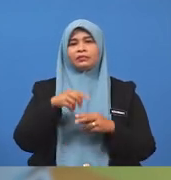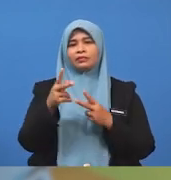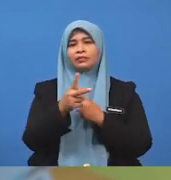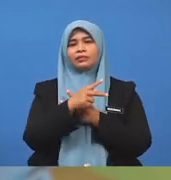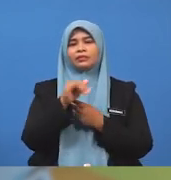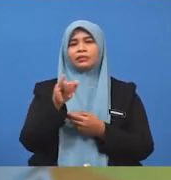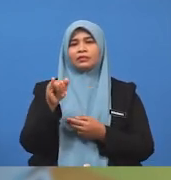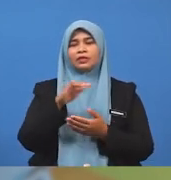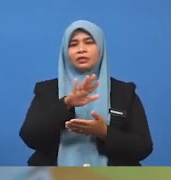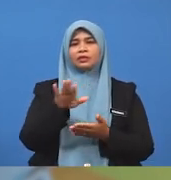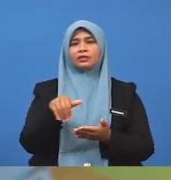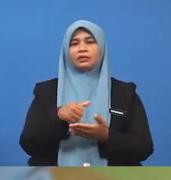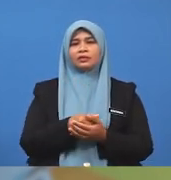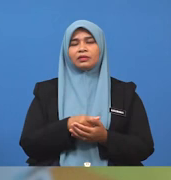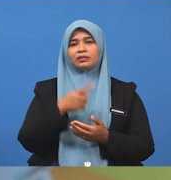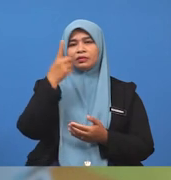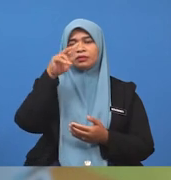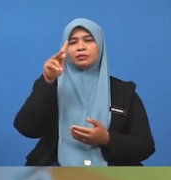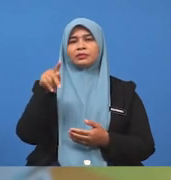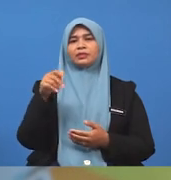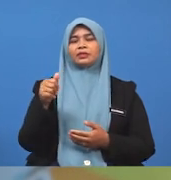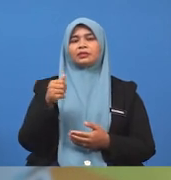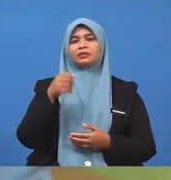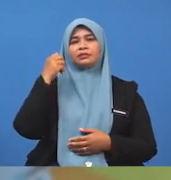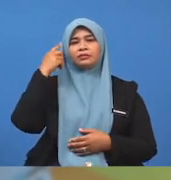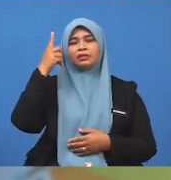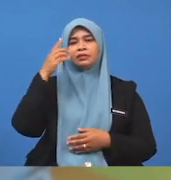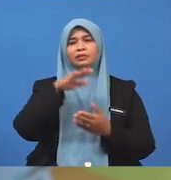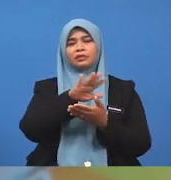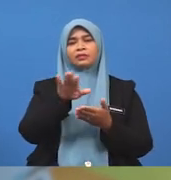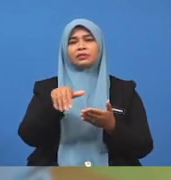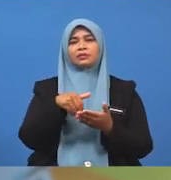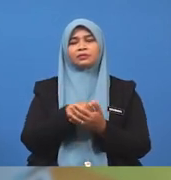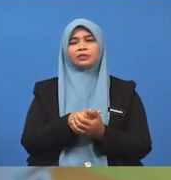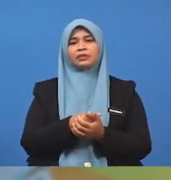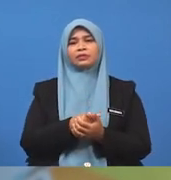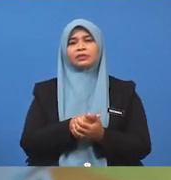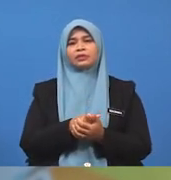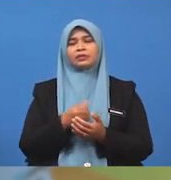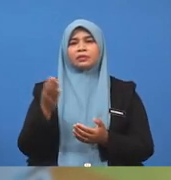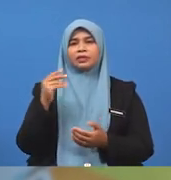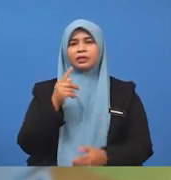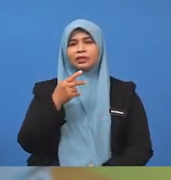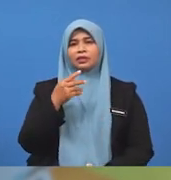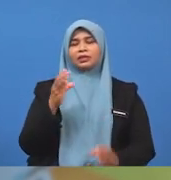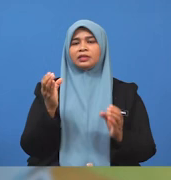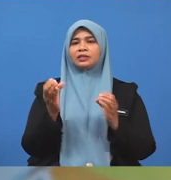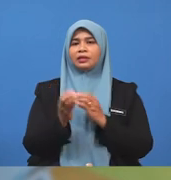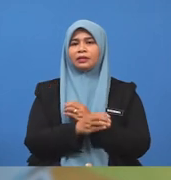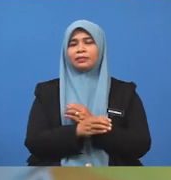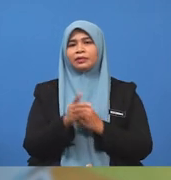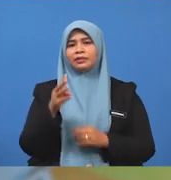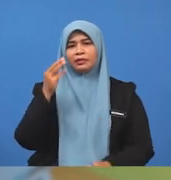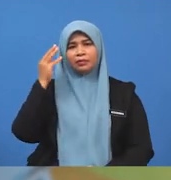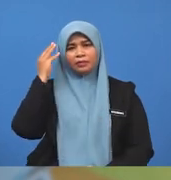memastikan anda memahami keseluruhan topik yang kita pelajari hari ini Mari kita cabar minyak Ice